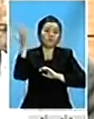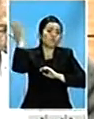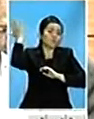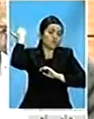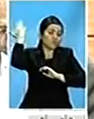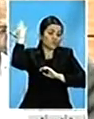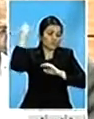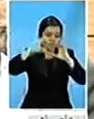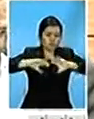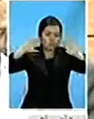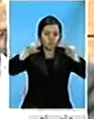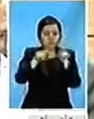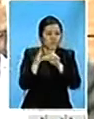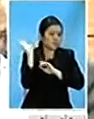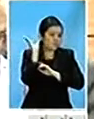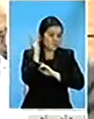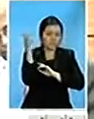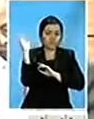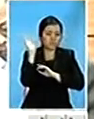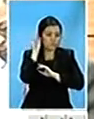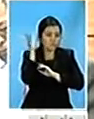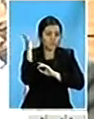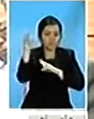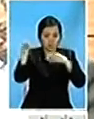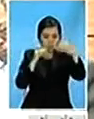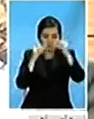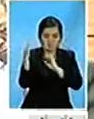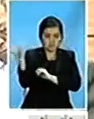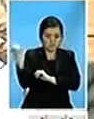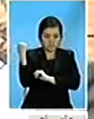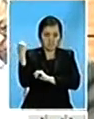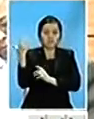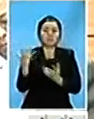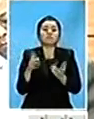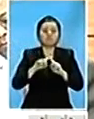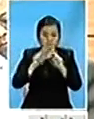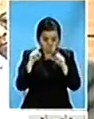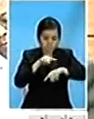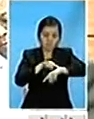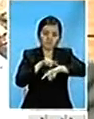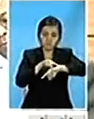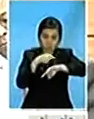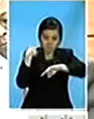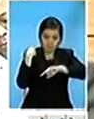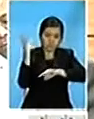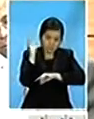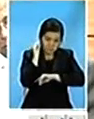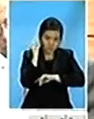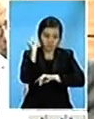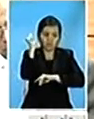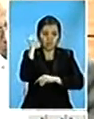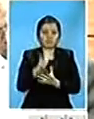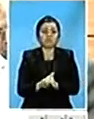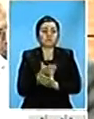ม้ดูเหมือนไม่ค่อยยอมฟังเท่าไหร่ไม่ค่อยมีความยืดหยุ่นในความคิดเท่าไหร่แต่วันนี้ก็ยังมีเวลายังมีโอกาสอยู่ผมก็